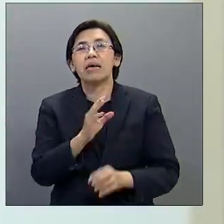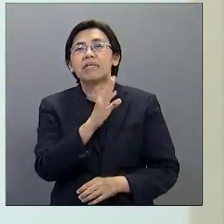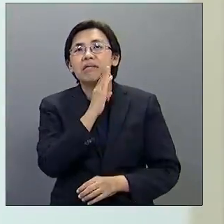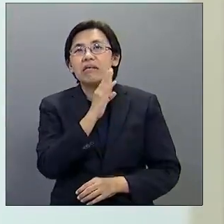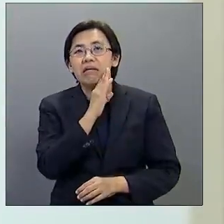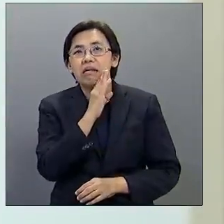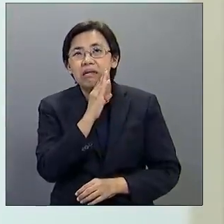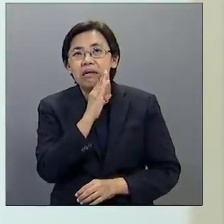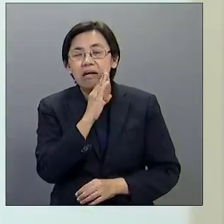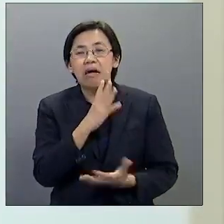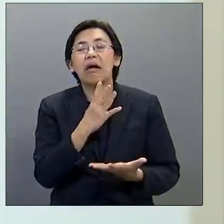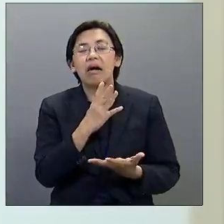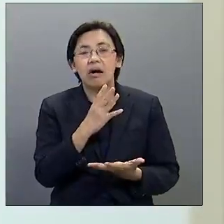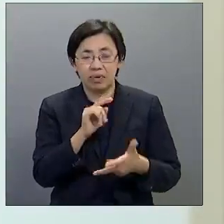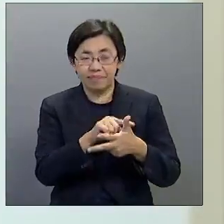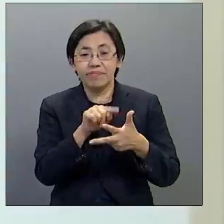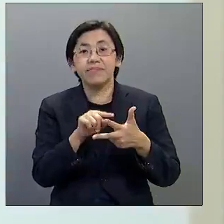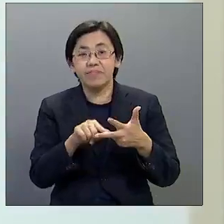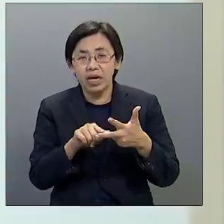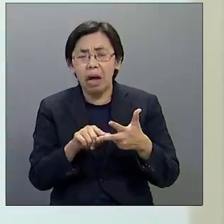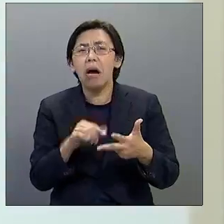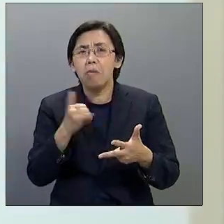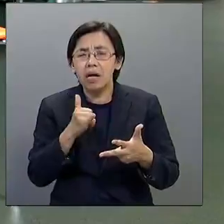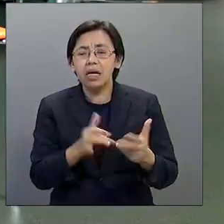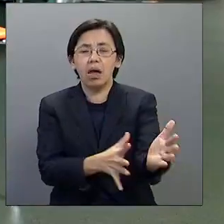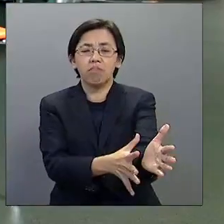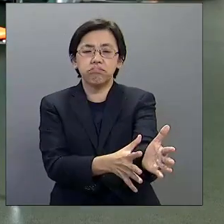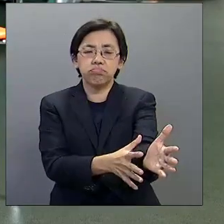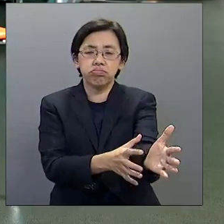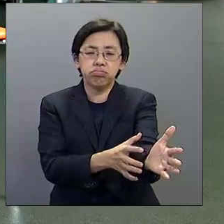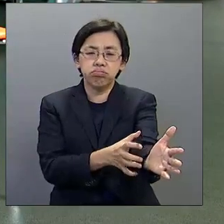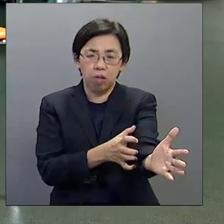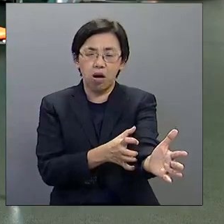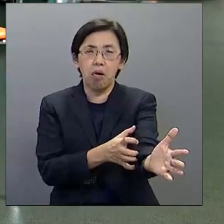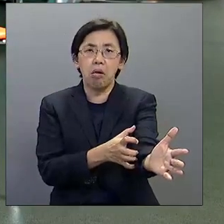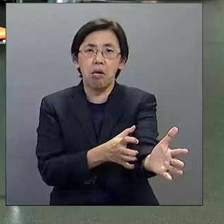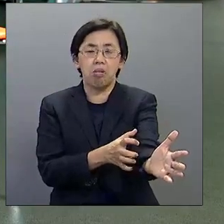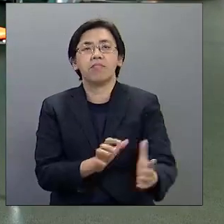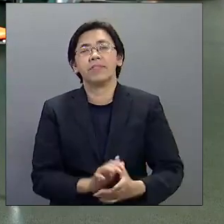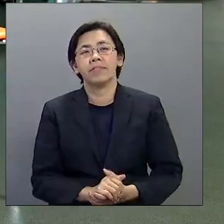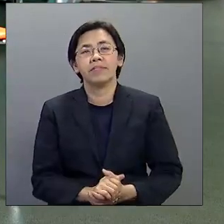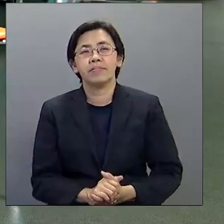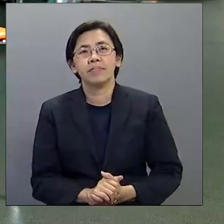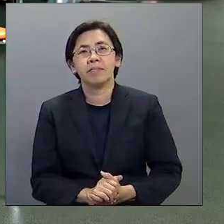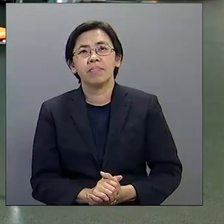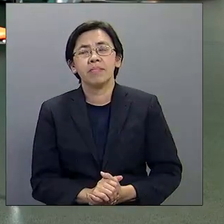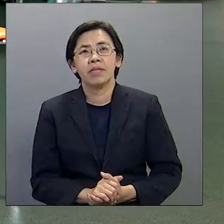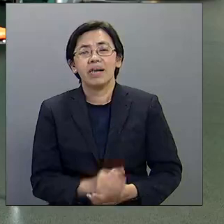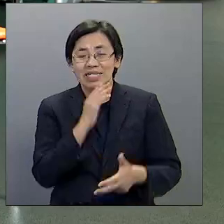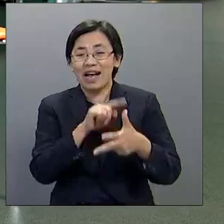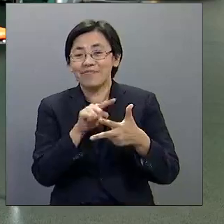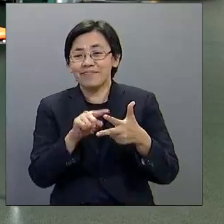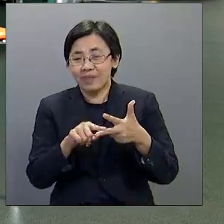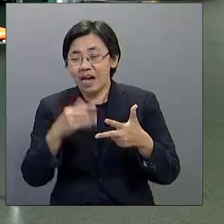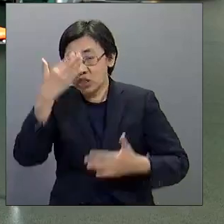เขาเรียกอะไรระยะแอคทีฟอะค่ะที่โรคกำลังดำเนินอย่าง ค่อนข้างเป็นเยอะอะไรอย่างน ี้ใช่ก็อาจจะทำให้เกิดเป็นตะคริ